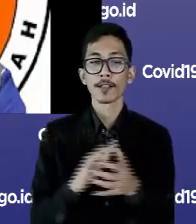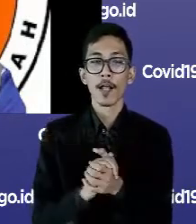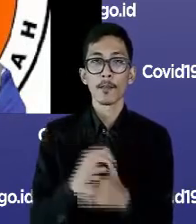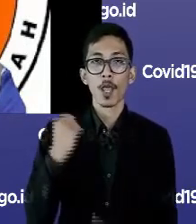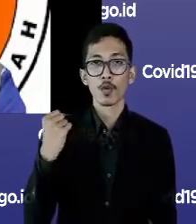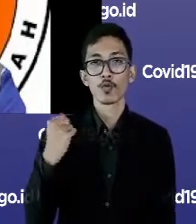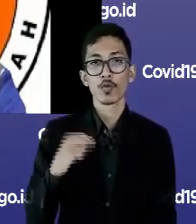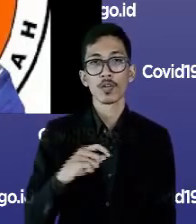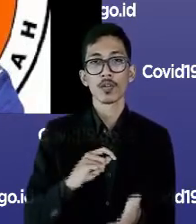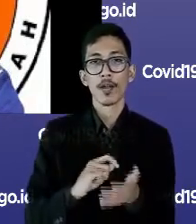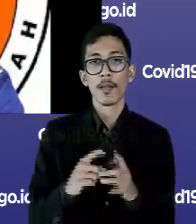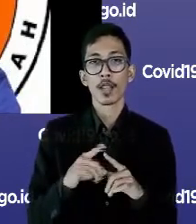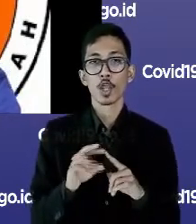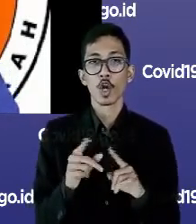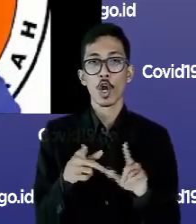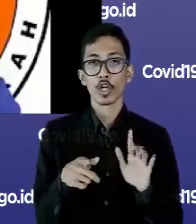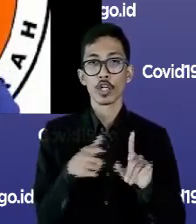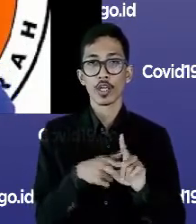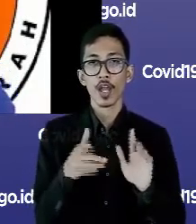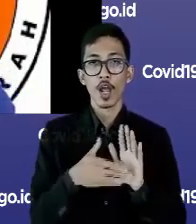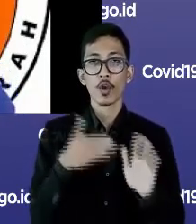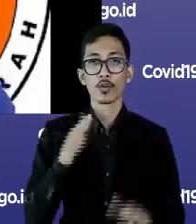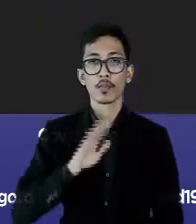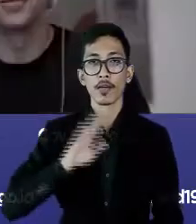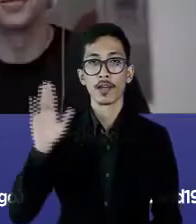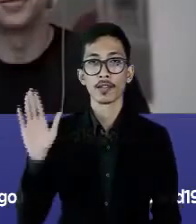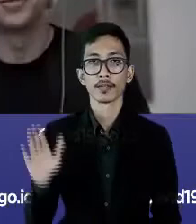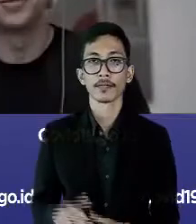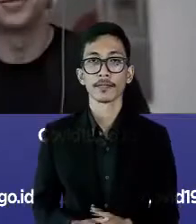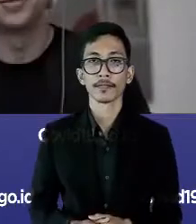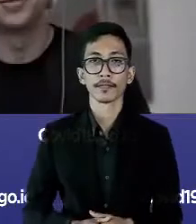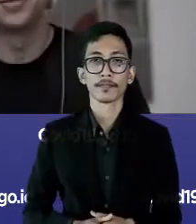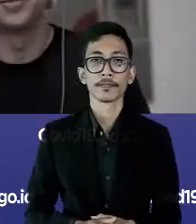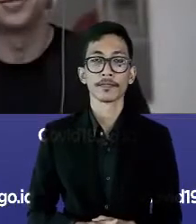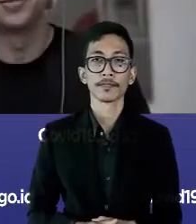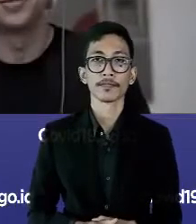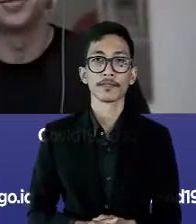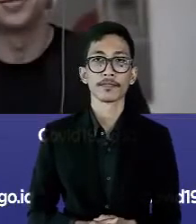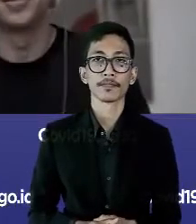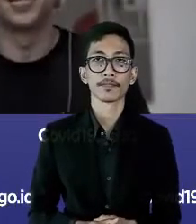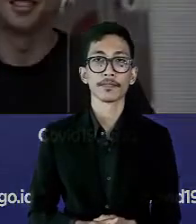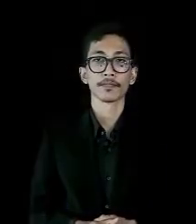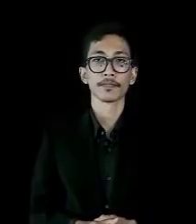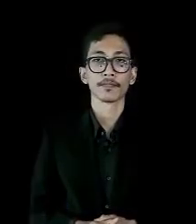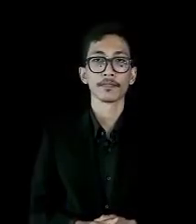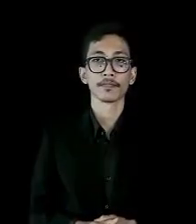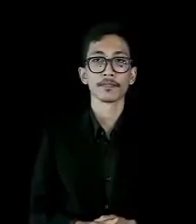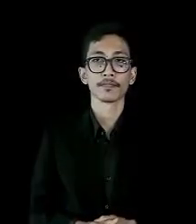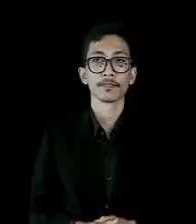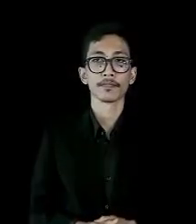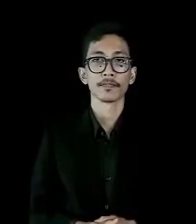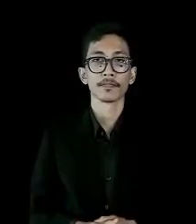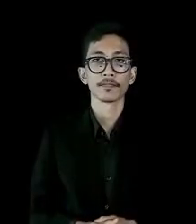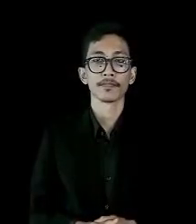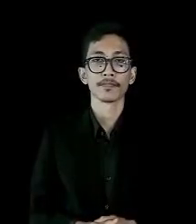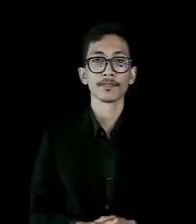tangguh, saya Troy Pantol.